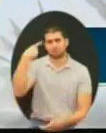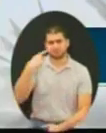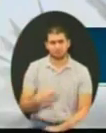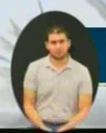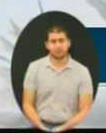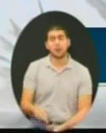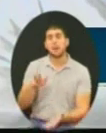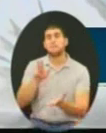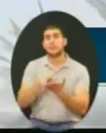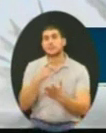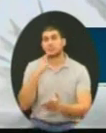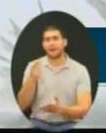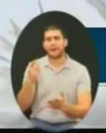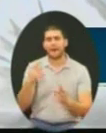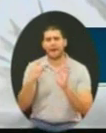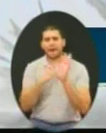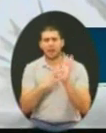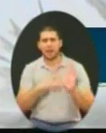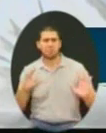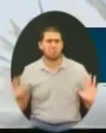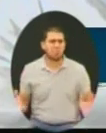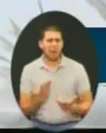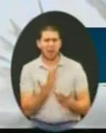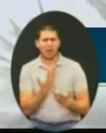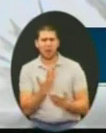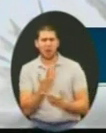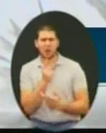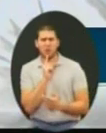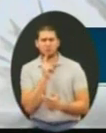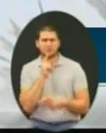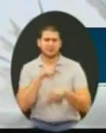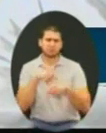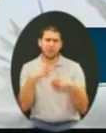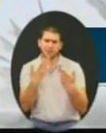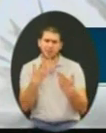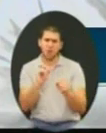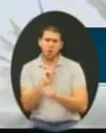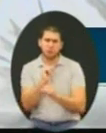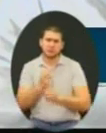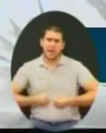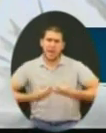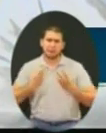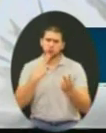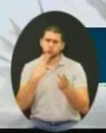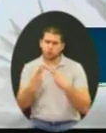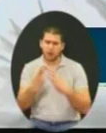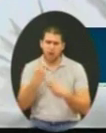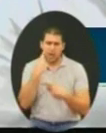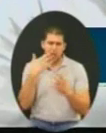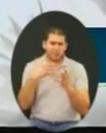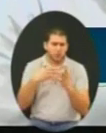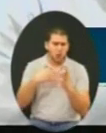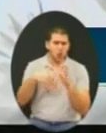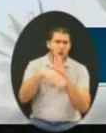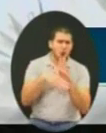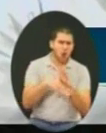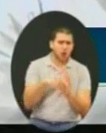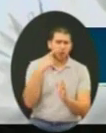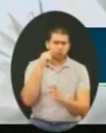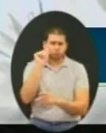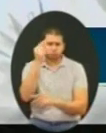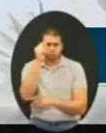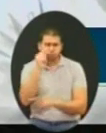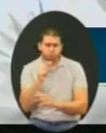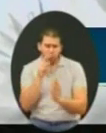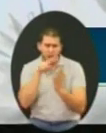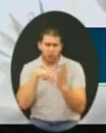אומר, החקיקה הייתה חפוזה, לא נתנו אפשרות לאופוזיציה להביע את דעתה, להסתכל על החוק, על אתה יודע, על האותיות הקטנות,